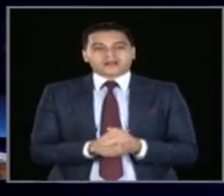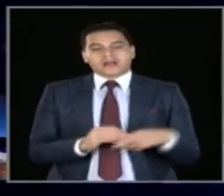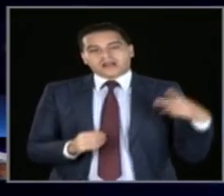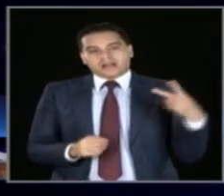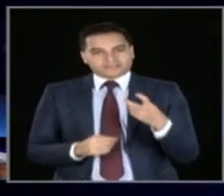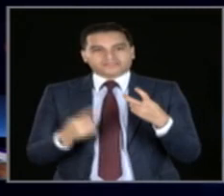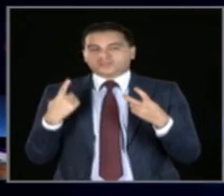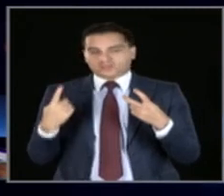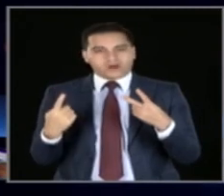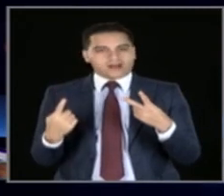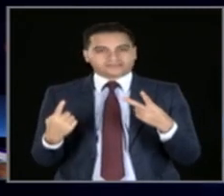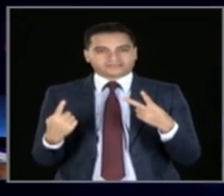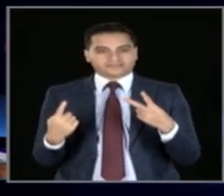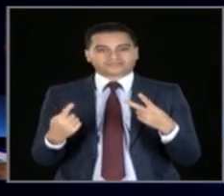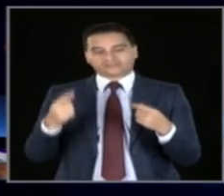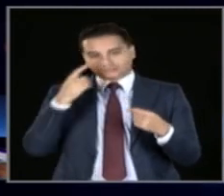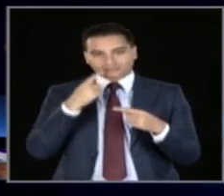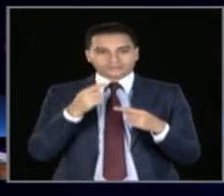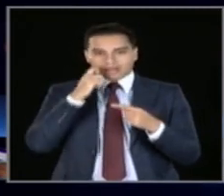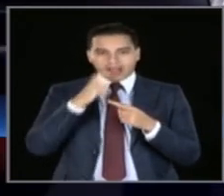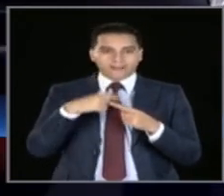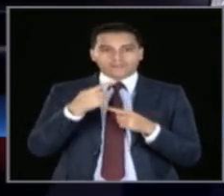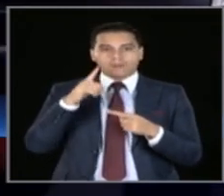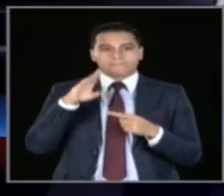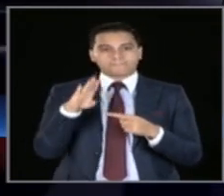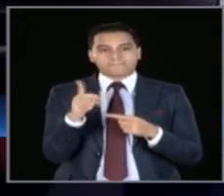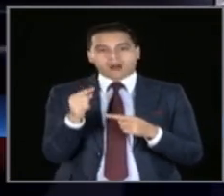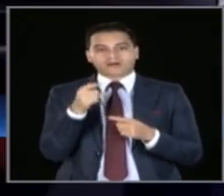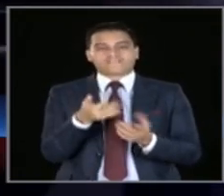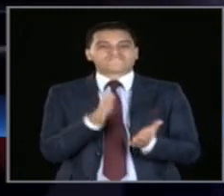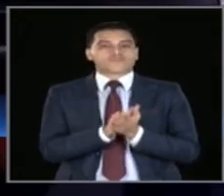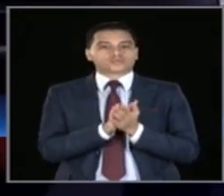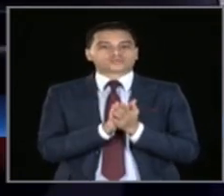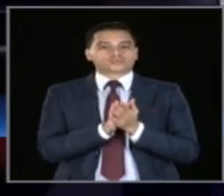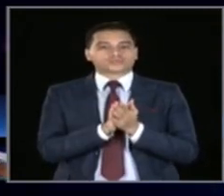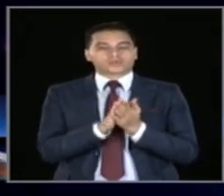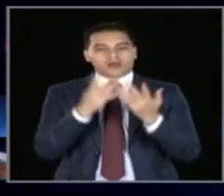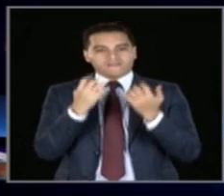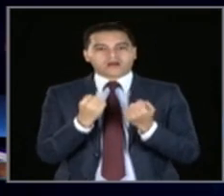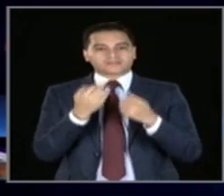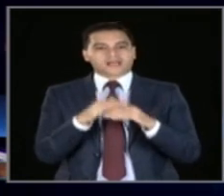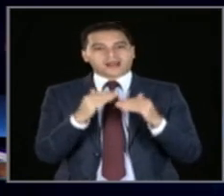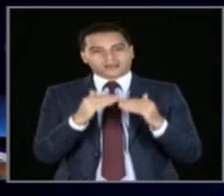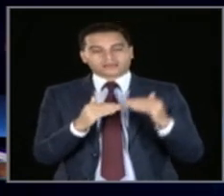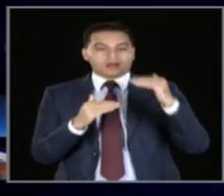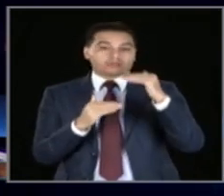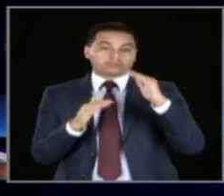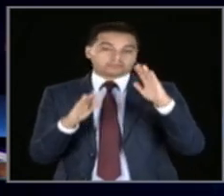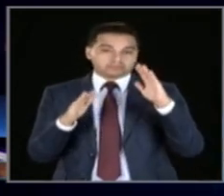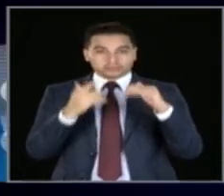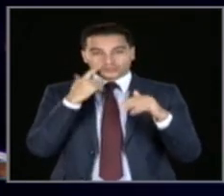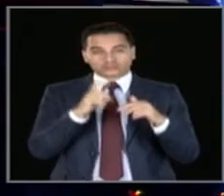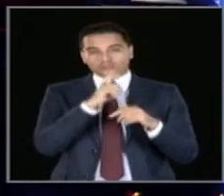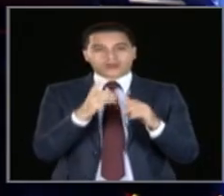هدفين مقابل هدف. أبو بكر عزت، فرصة الحفاظ على التقدم.